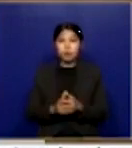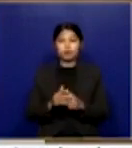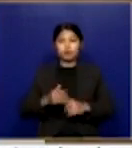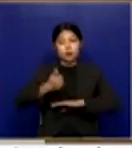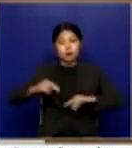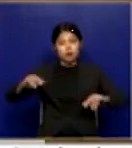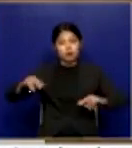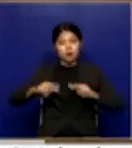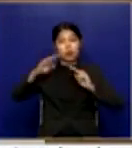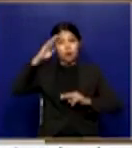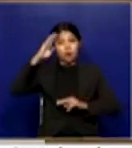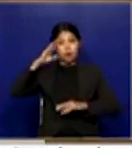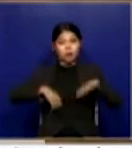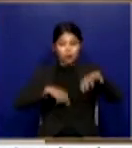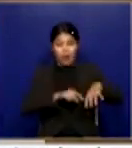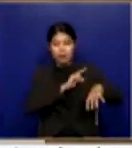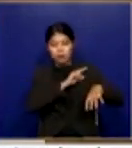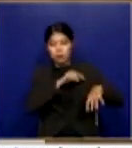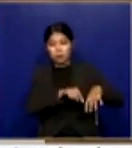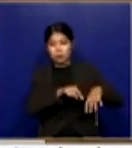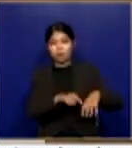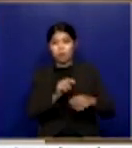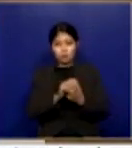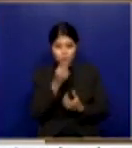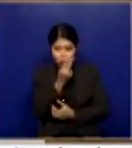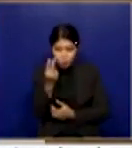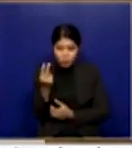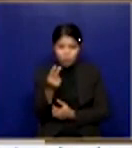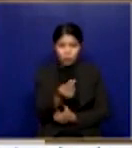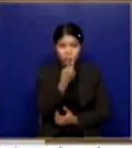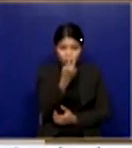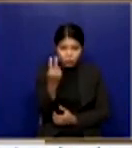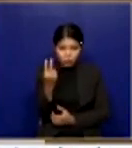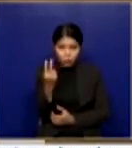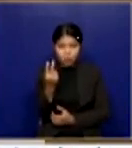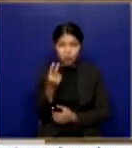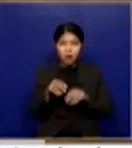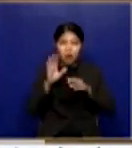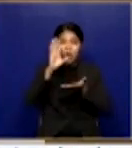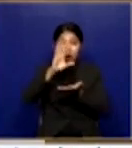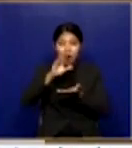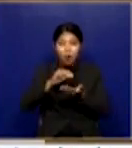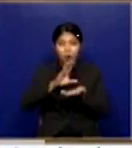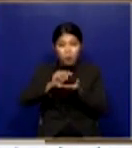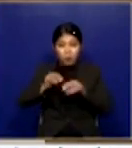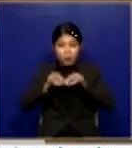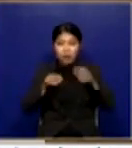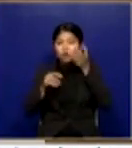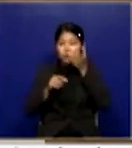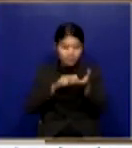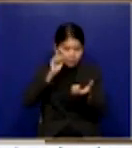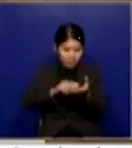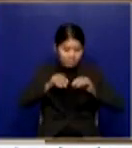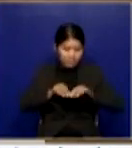และได้มีการติดตามก็ทราบว่าในการแพร่ข้อความต่างๆในโทรศัพท์กัน